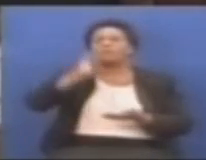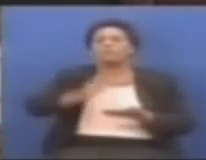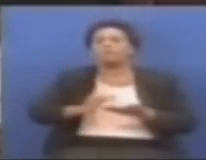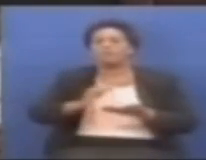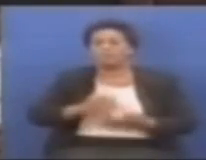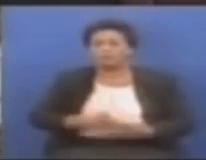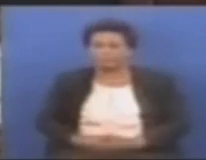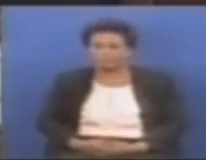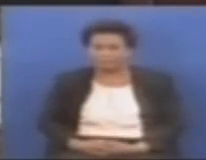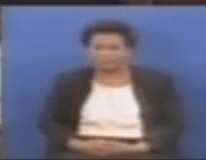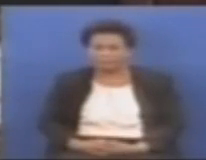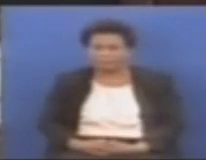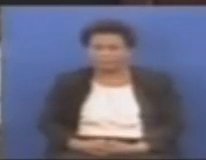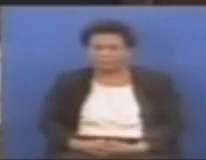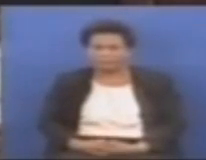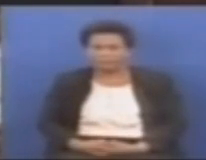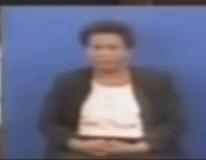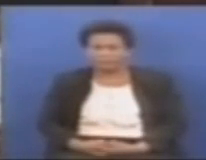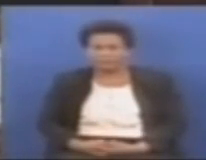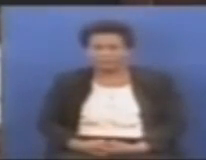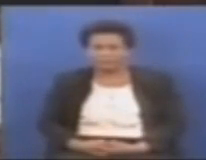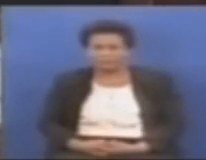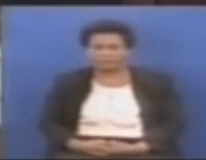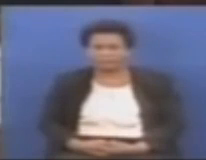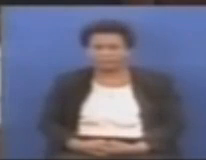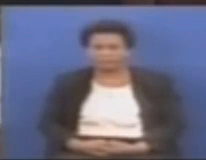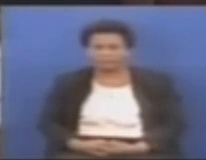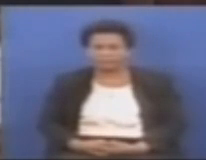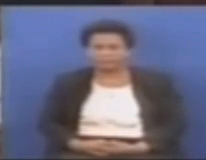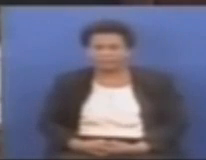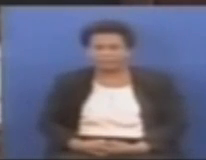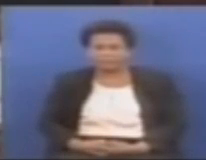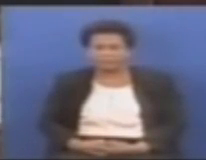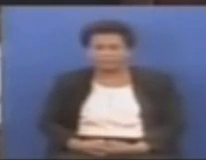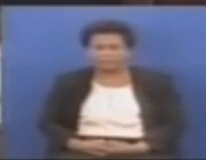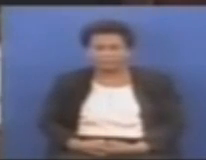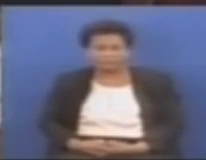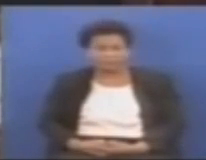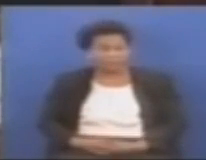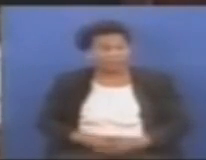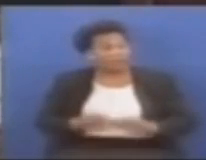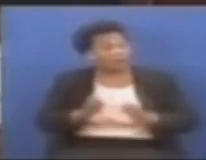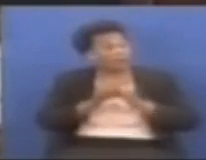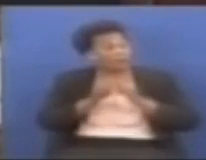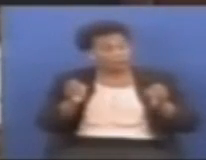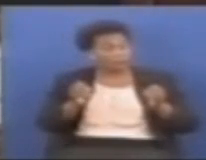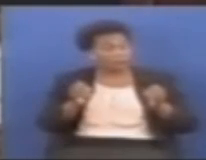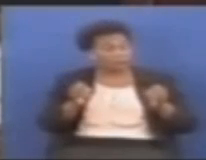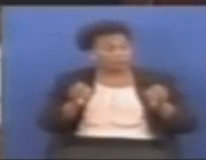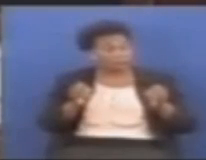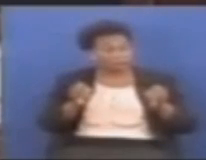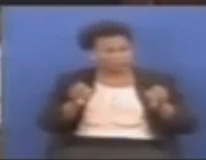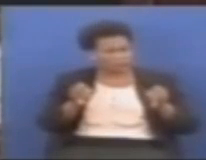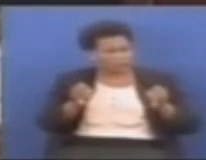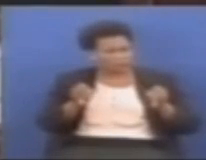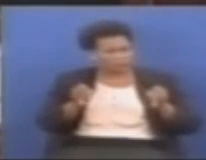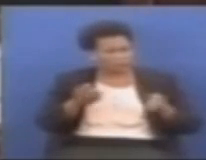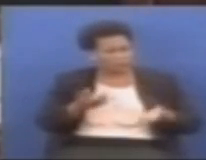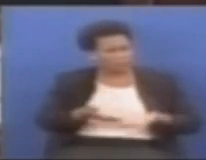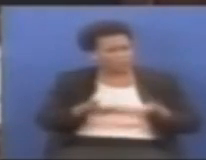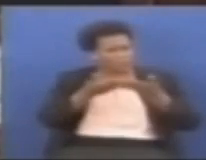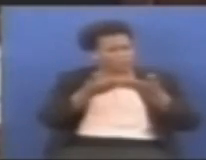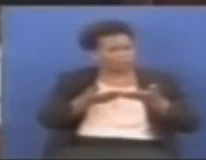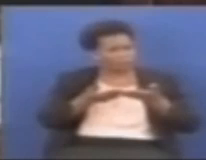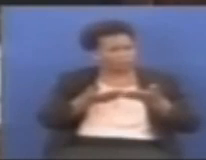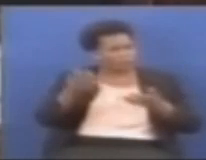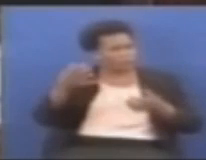hapa nchini. Mheshimiwa Spika, juhudi hizi zimezaa matunda hususan katika ukanda wa pwani ambapo uvuvi wa